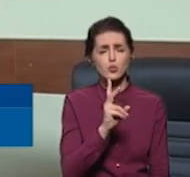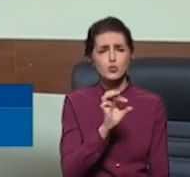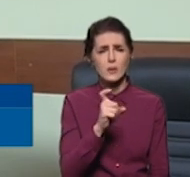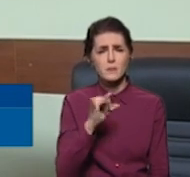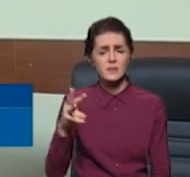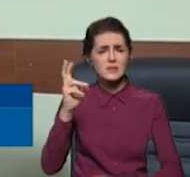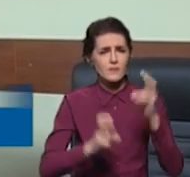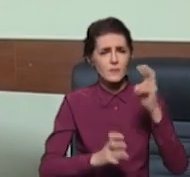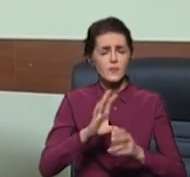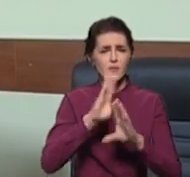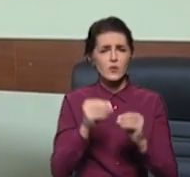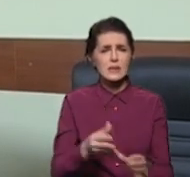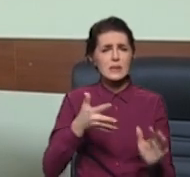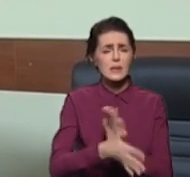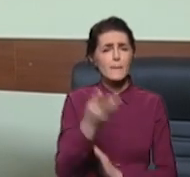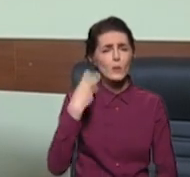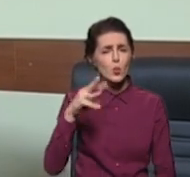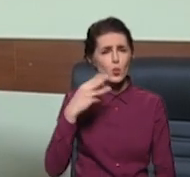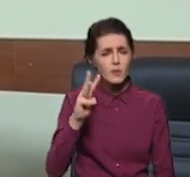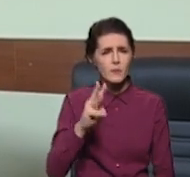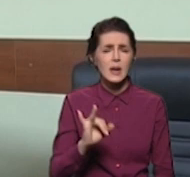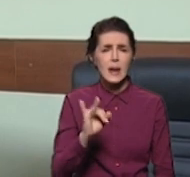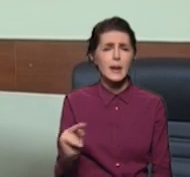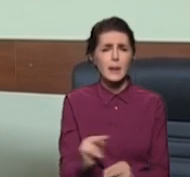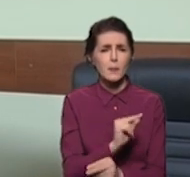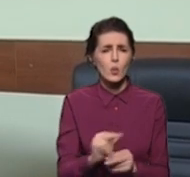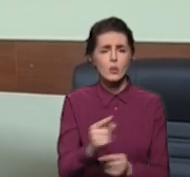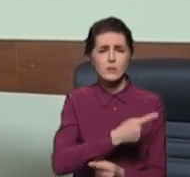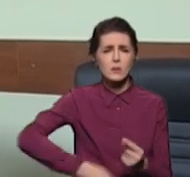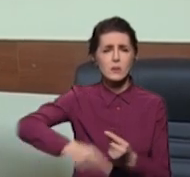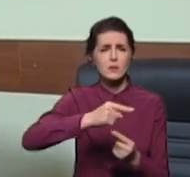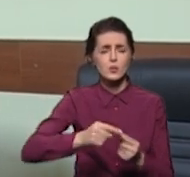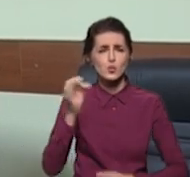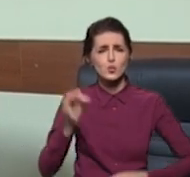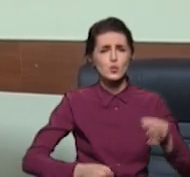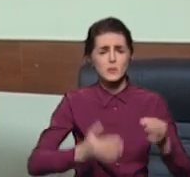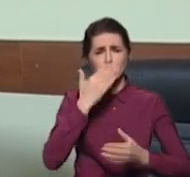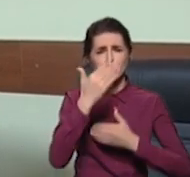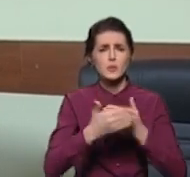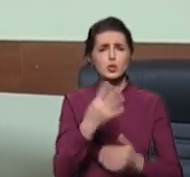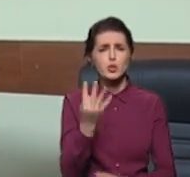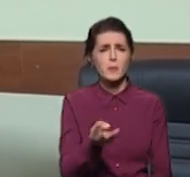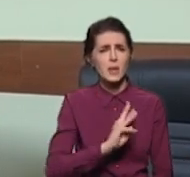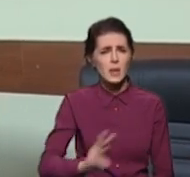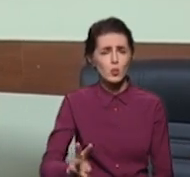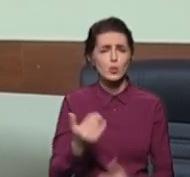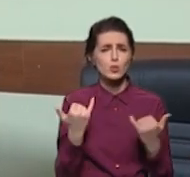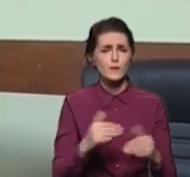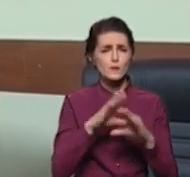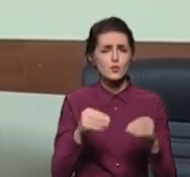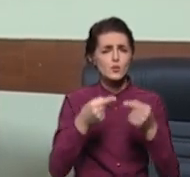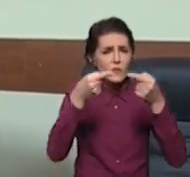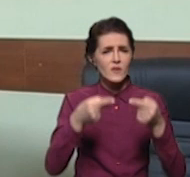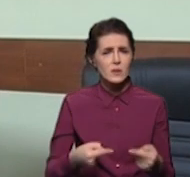Потрачено на модернизацию и ремонт этого суда около 4 миллионов. Сейчас здесь все